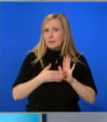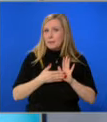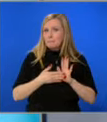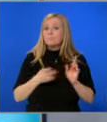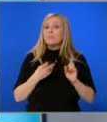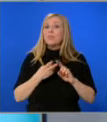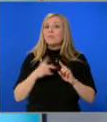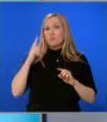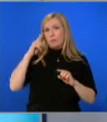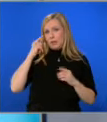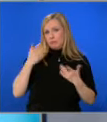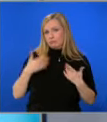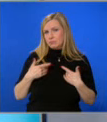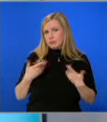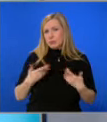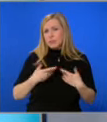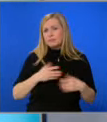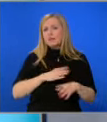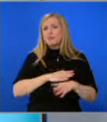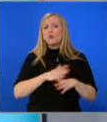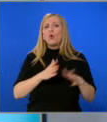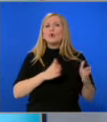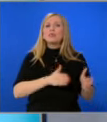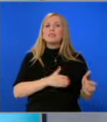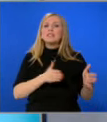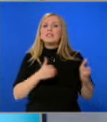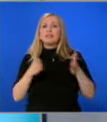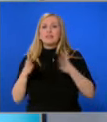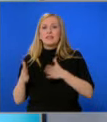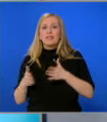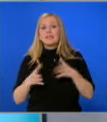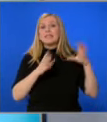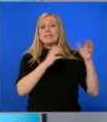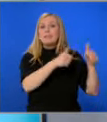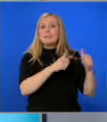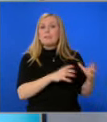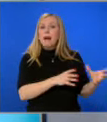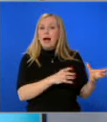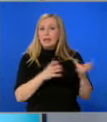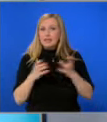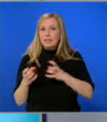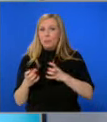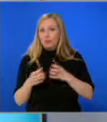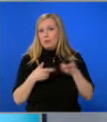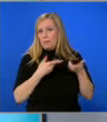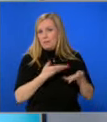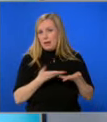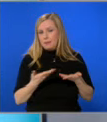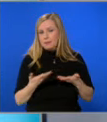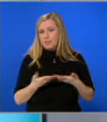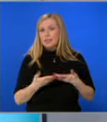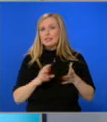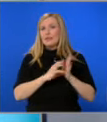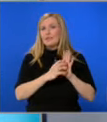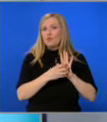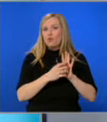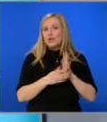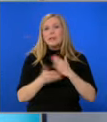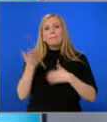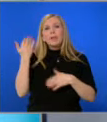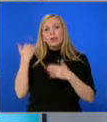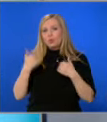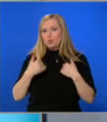място считам, че ние сме безкрайно закъснели с махането на символите на тоталитарното минало. Аз самия